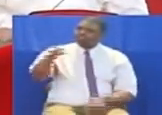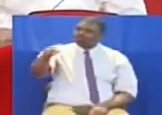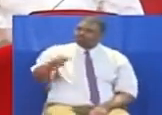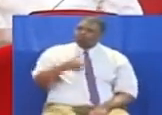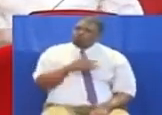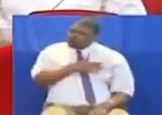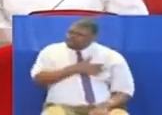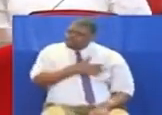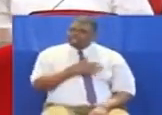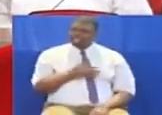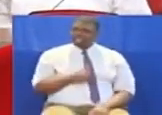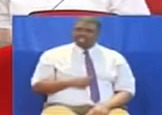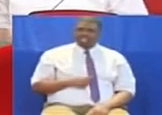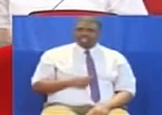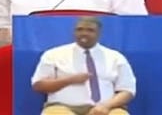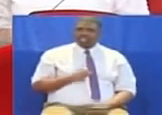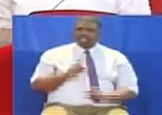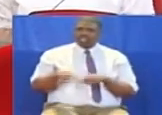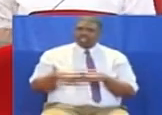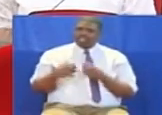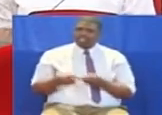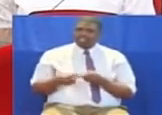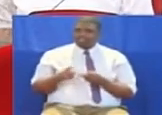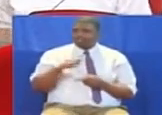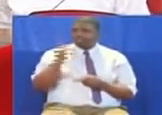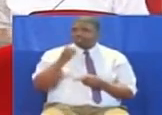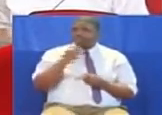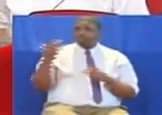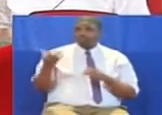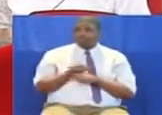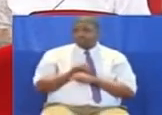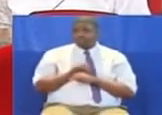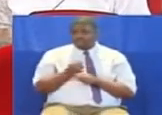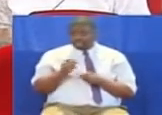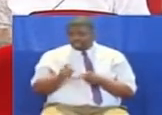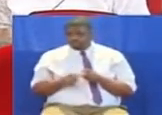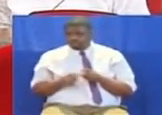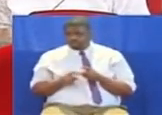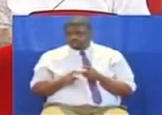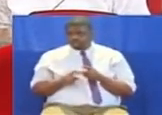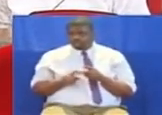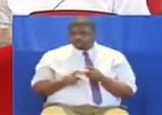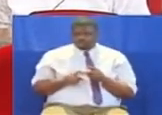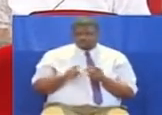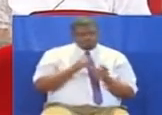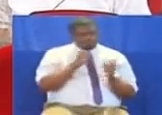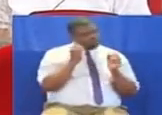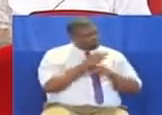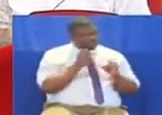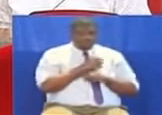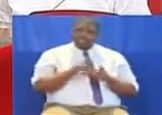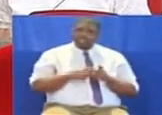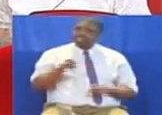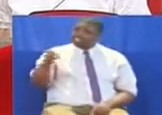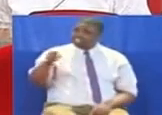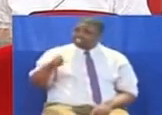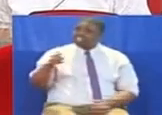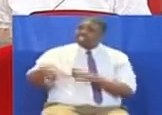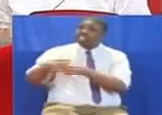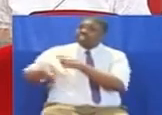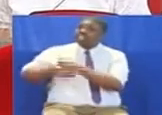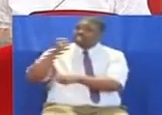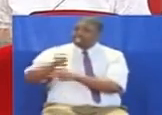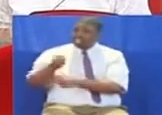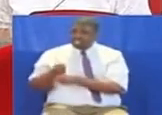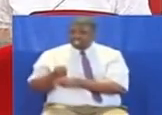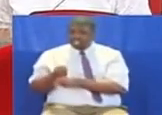tunakupenda? Lakini majibu tayapata, mtaishia kutukanwa tu na kudhalaulika. Nye chapeni kazi, komaeni, kwa